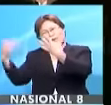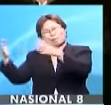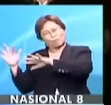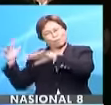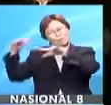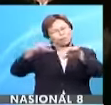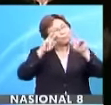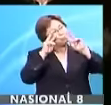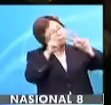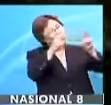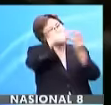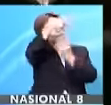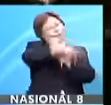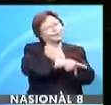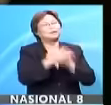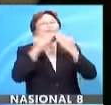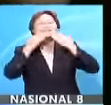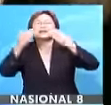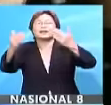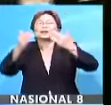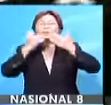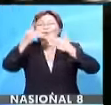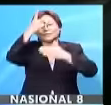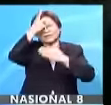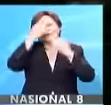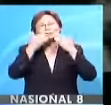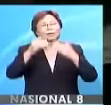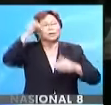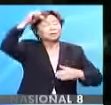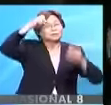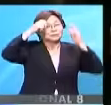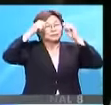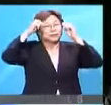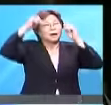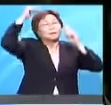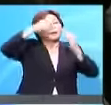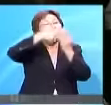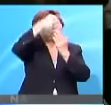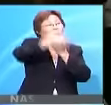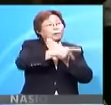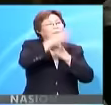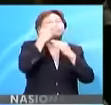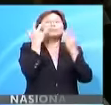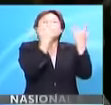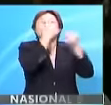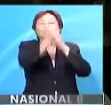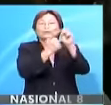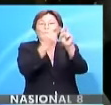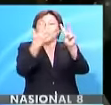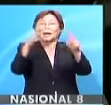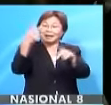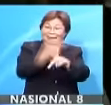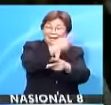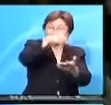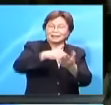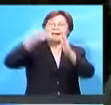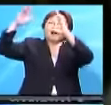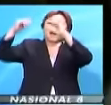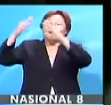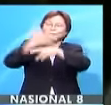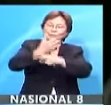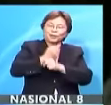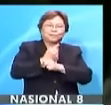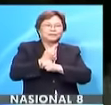program pada malam ini. Ya? Baik, terima kasih Datuk. Baik saudara, program Citrawana Malaysia 2015 pada kali ini diharapkan akan